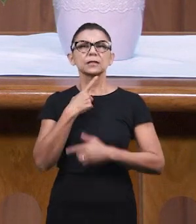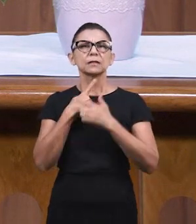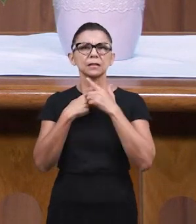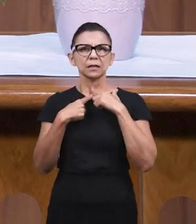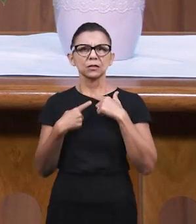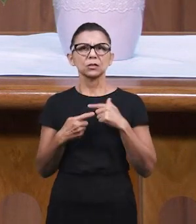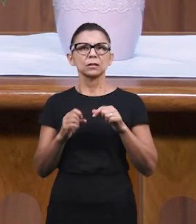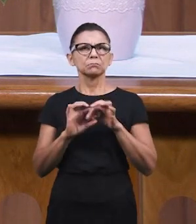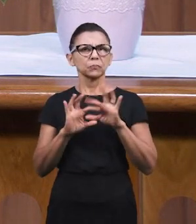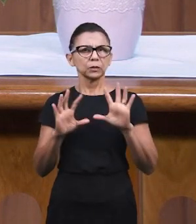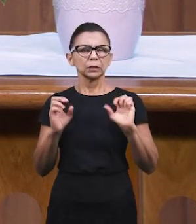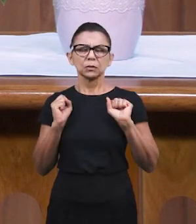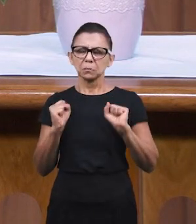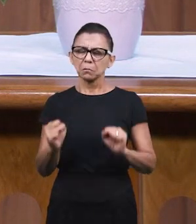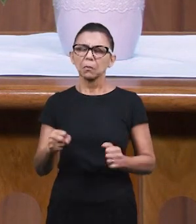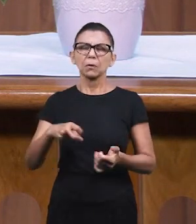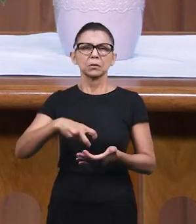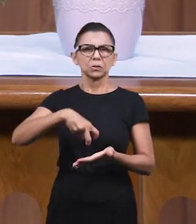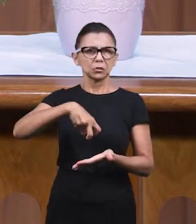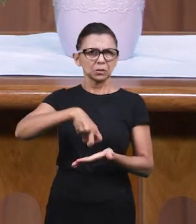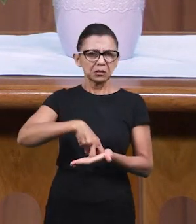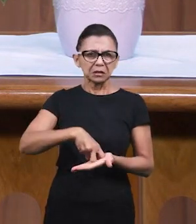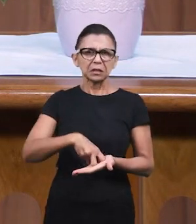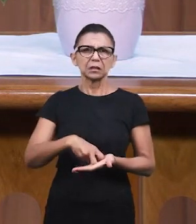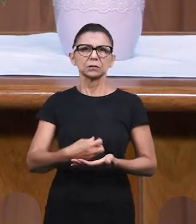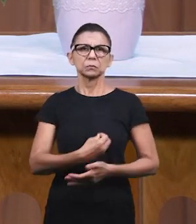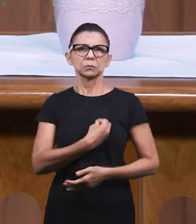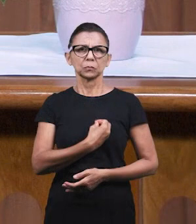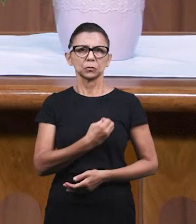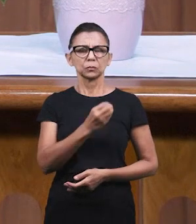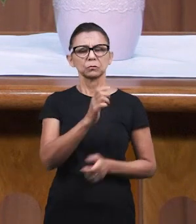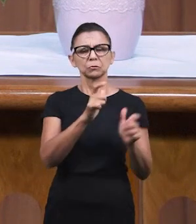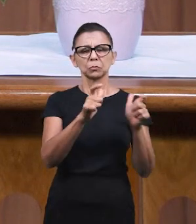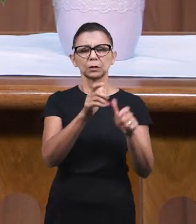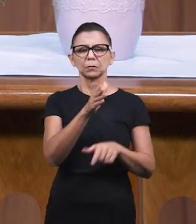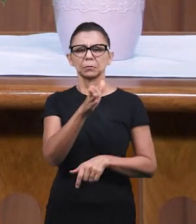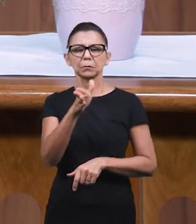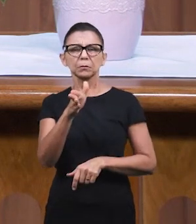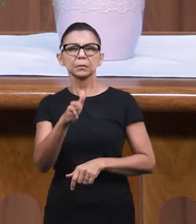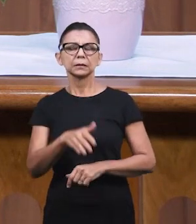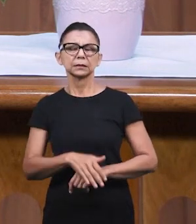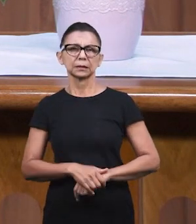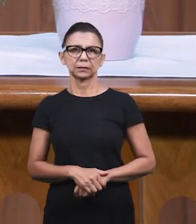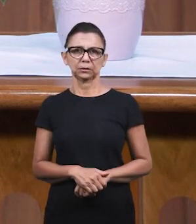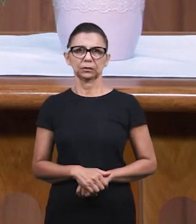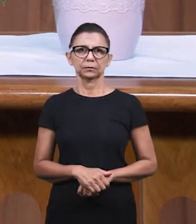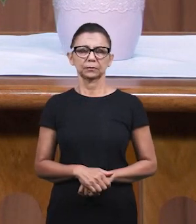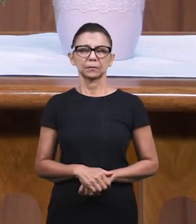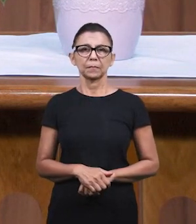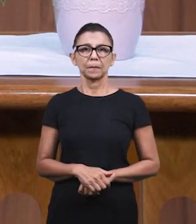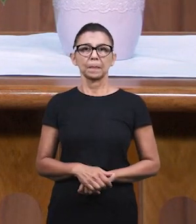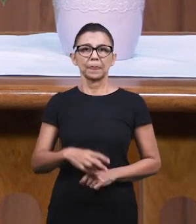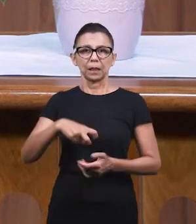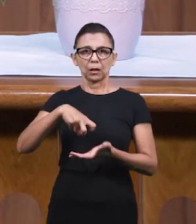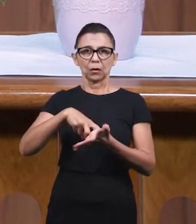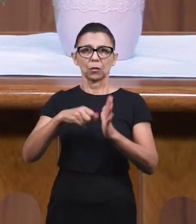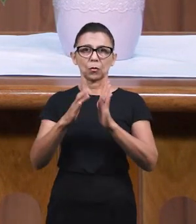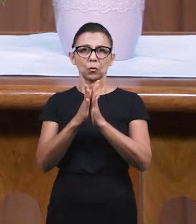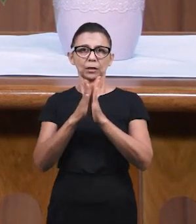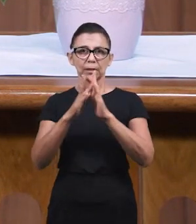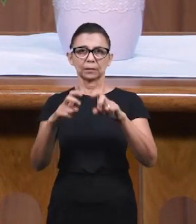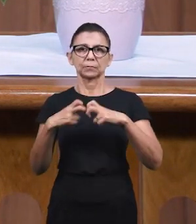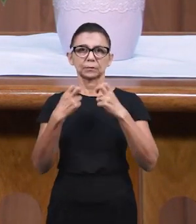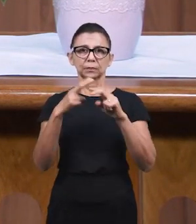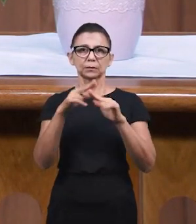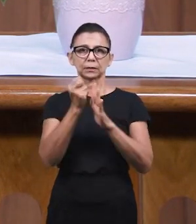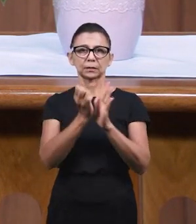могут, пожелают, давайте склоним наши колени, давайте склонимся перед